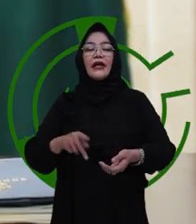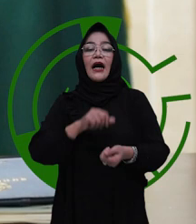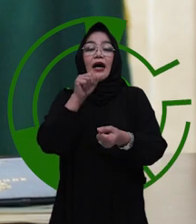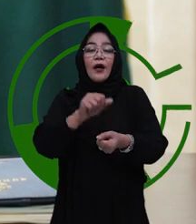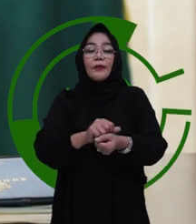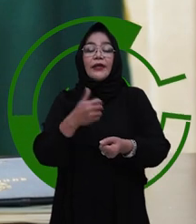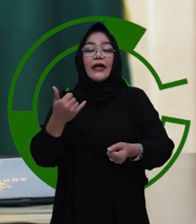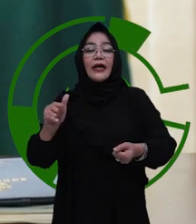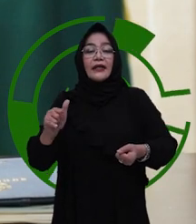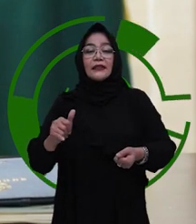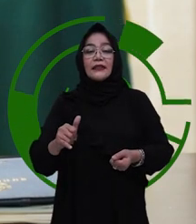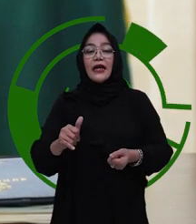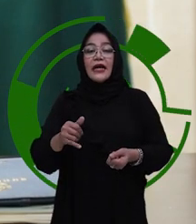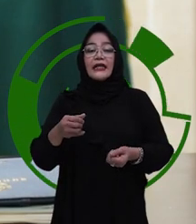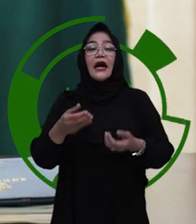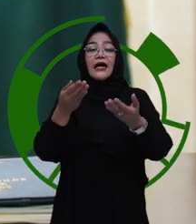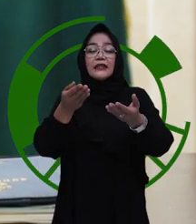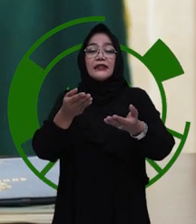DKI Jakarta